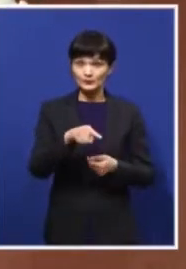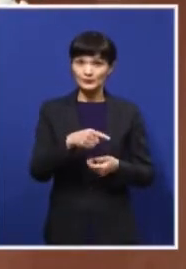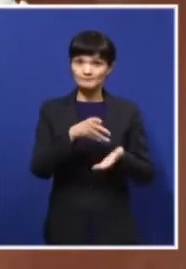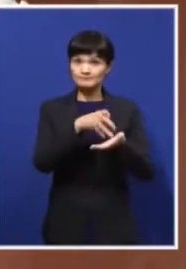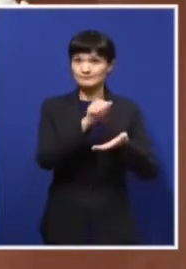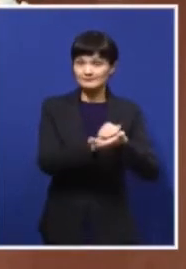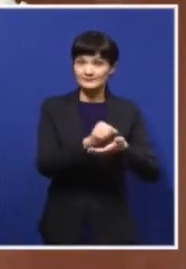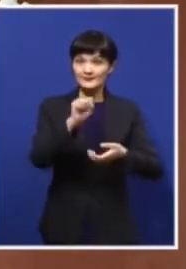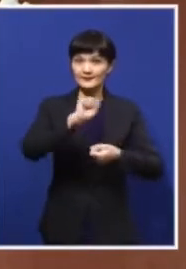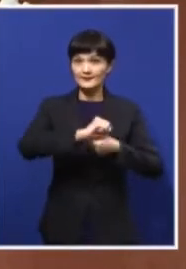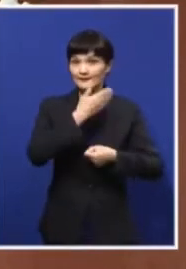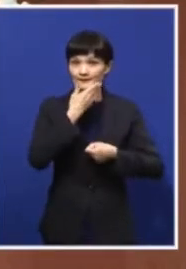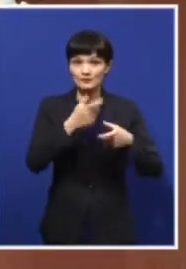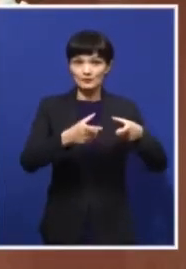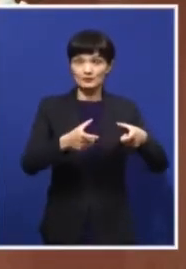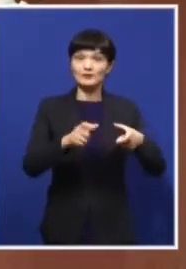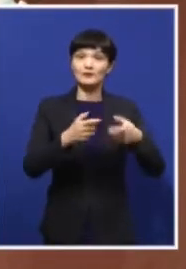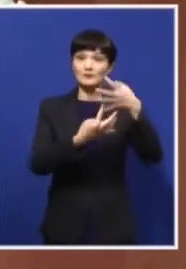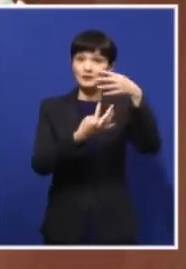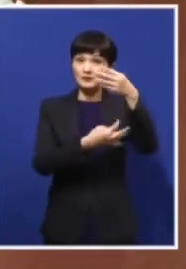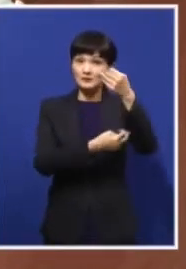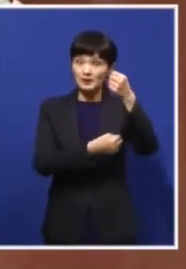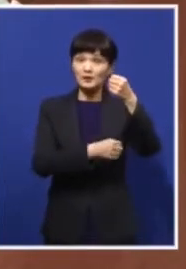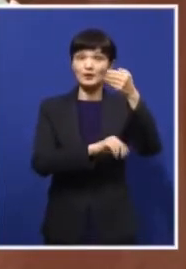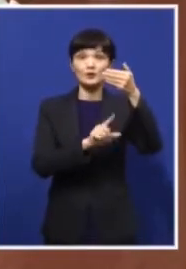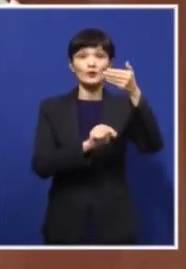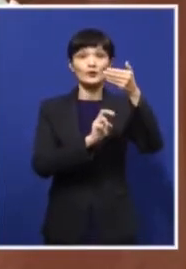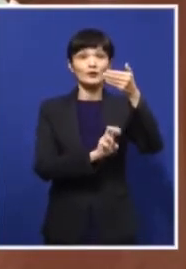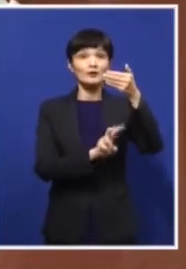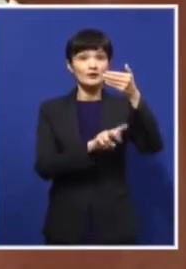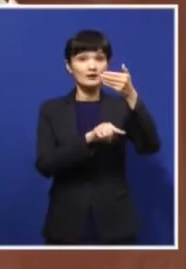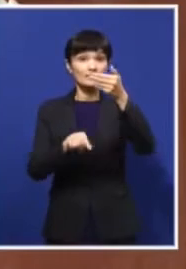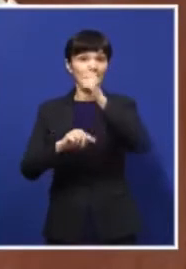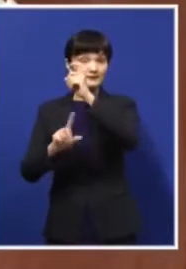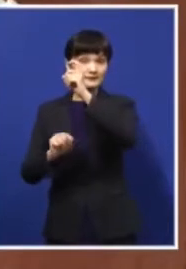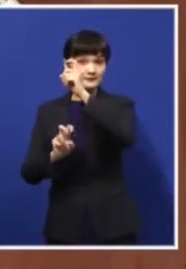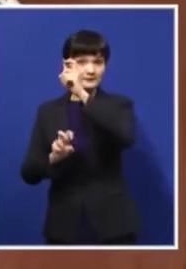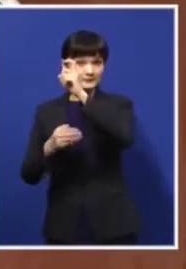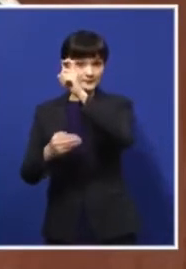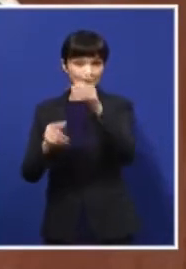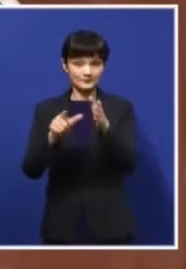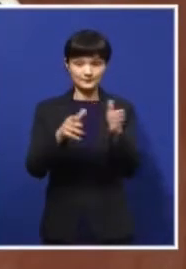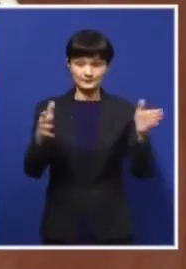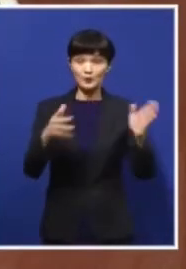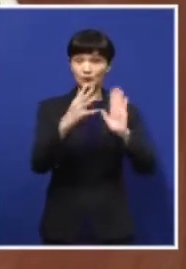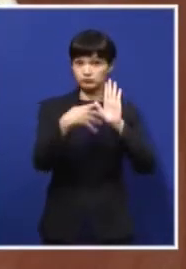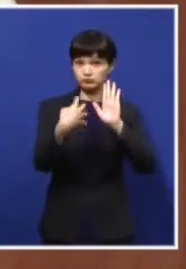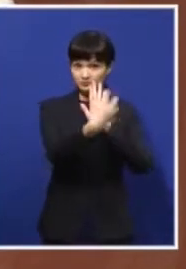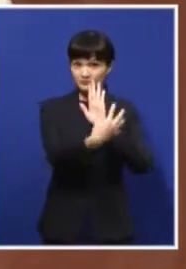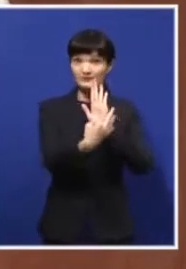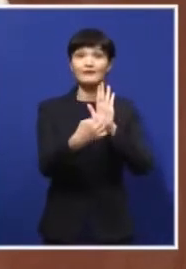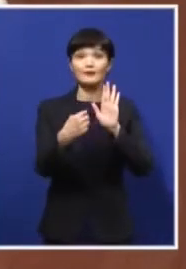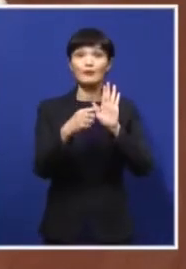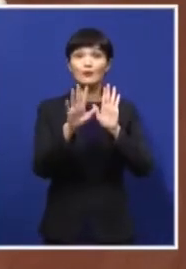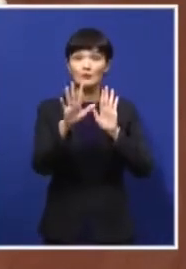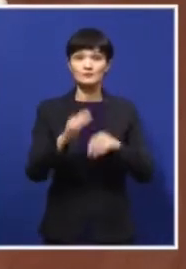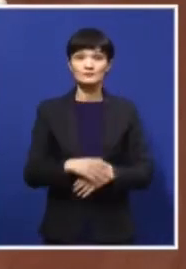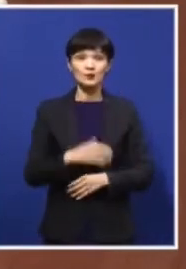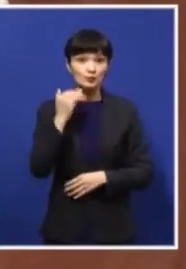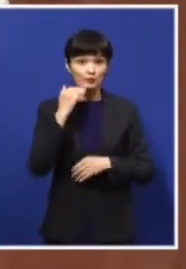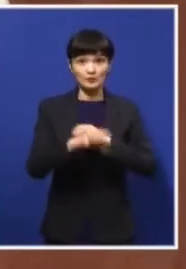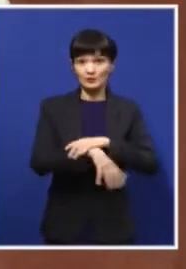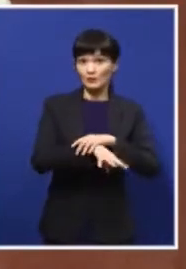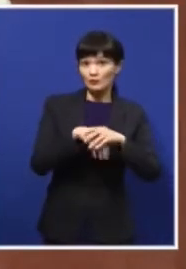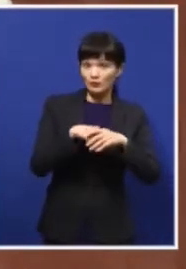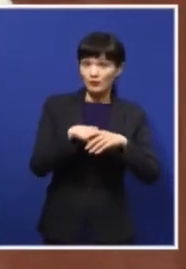时间可以从9月22到10月29。哦，刚有一张表，但事实上要抽是每周会抽